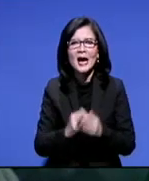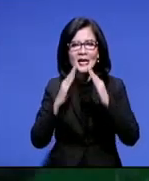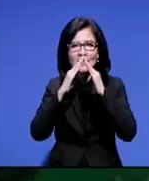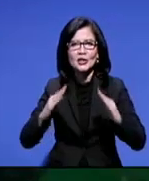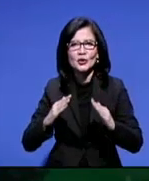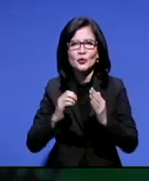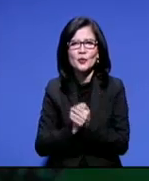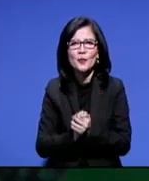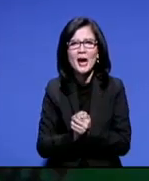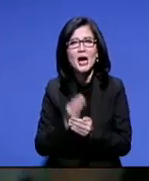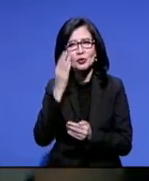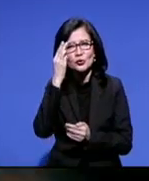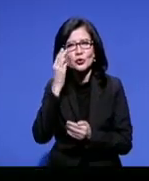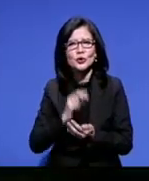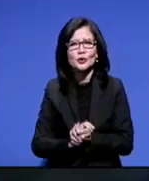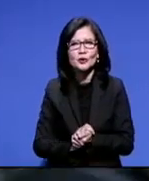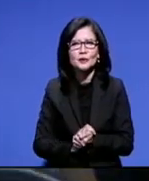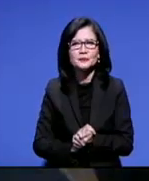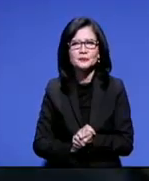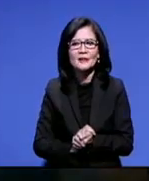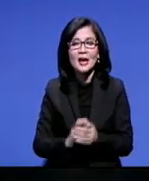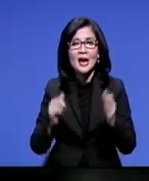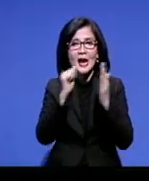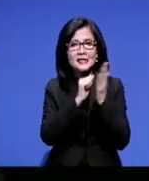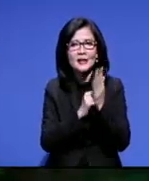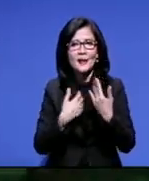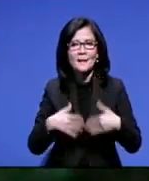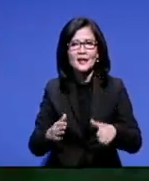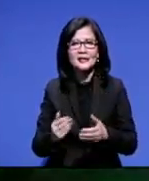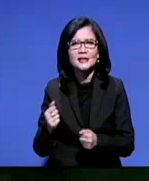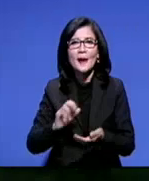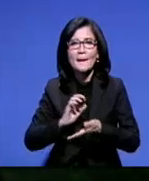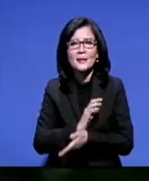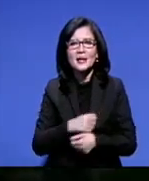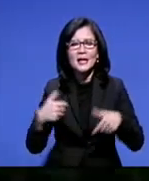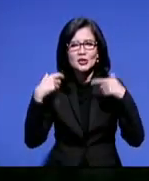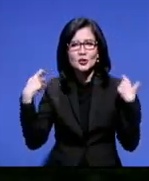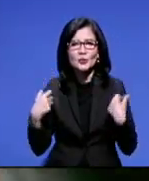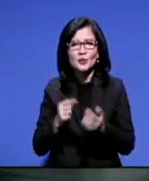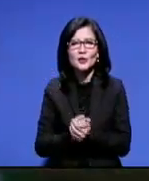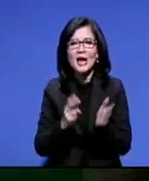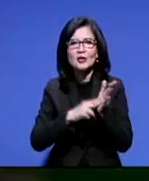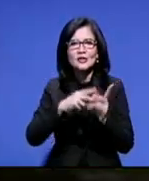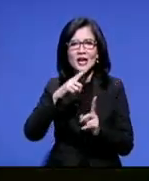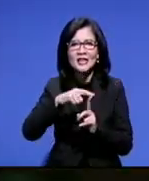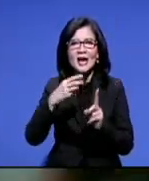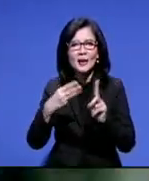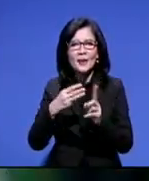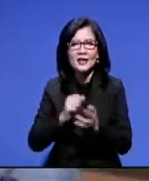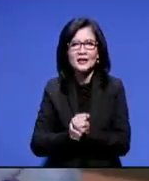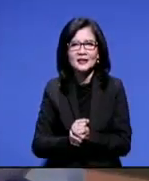Kalibata Timur, Jakarta Selatan. Acara dihadiri mantan Gubernur Nusa Tenggara Barat, Tuan Guru Bajang, Putri Presiden